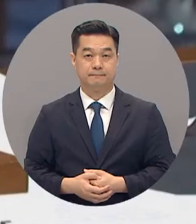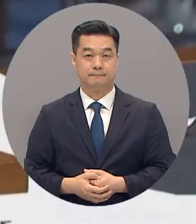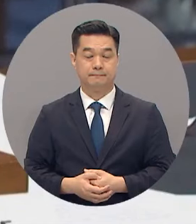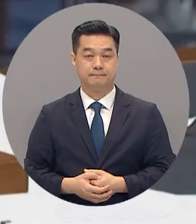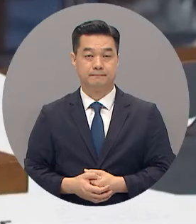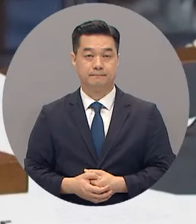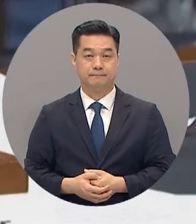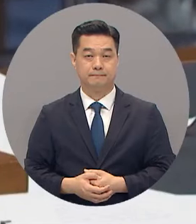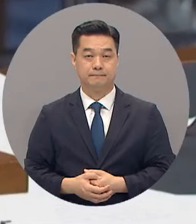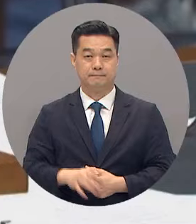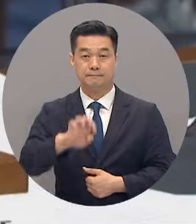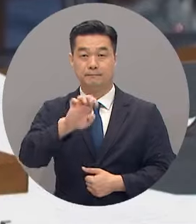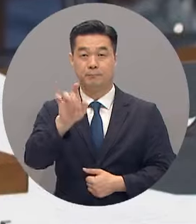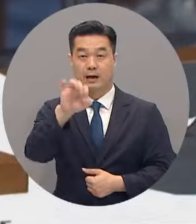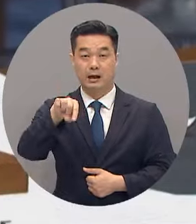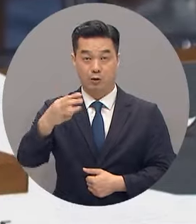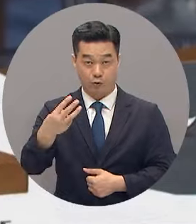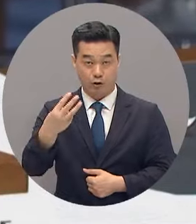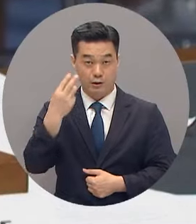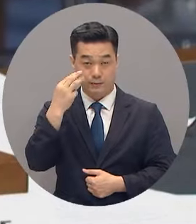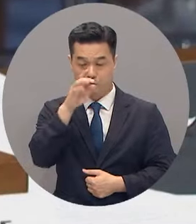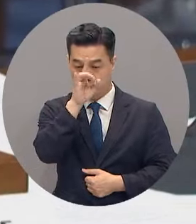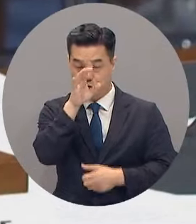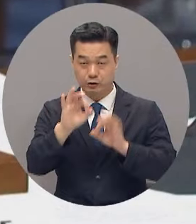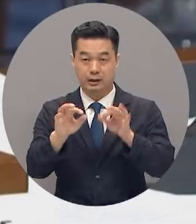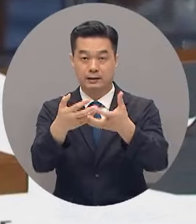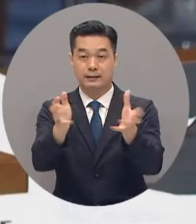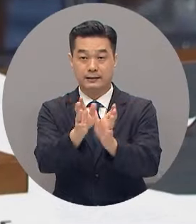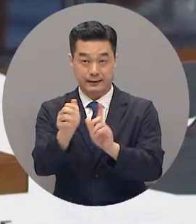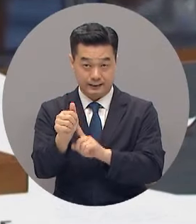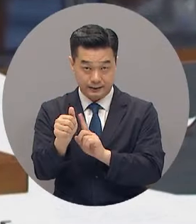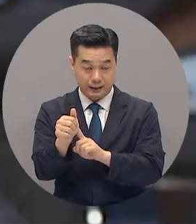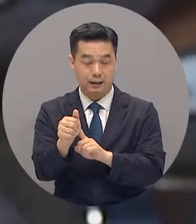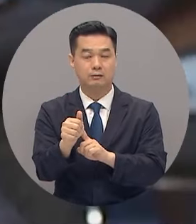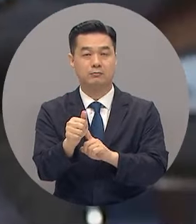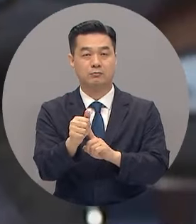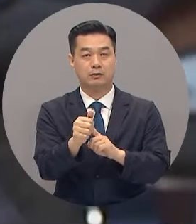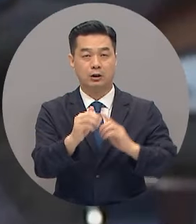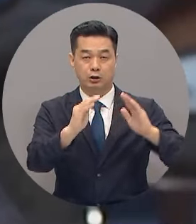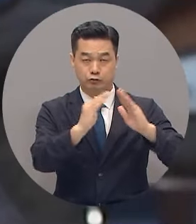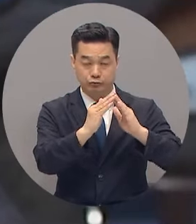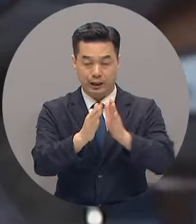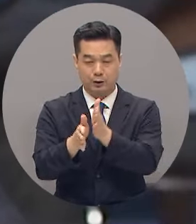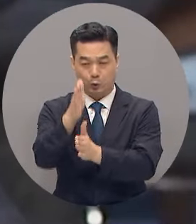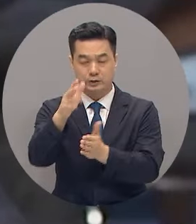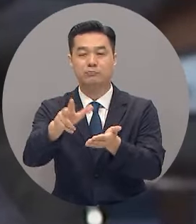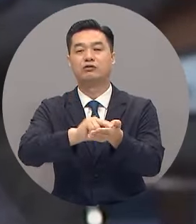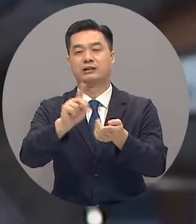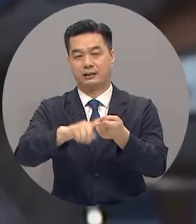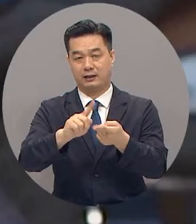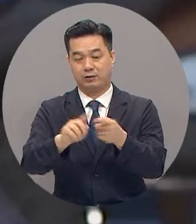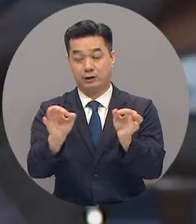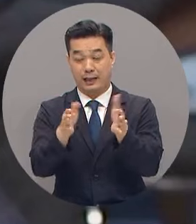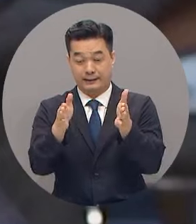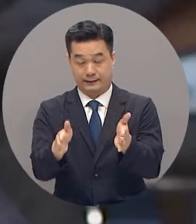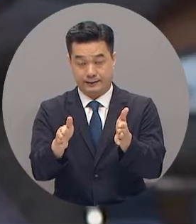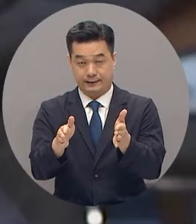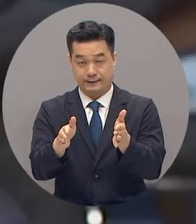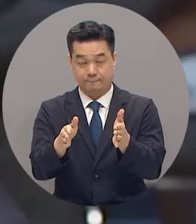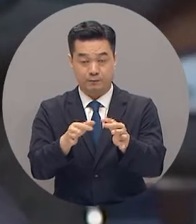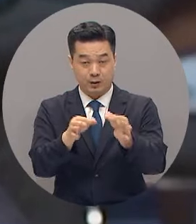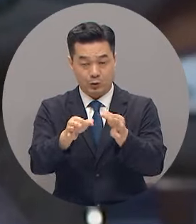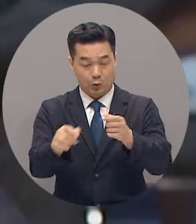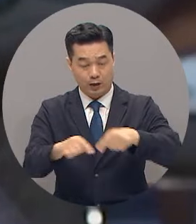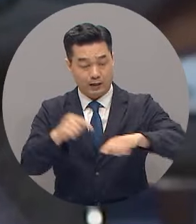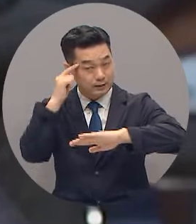파월 의장은 미국 하원 은행 주택 도시문제 위원회에 제출한 반기 통화정책 보고서에서 최근